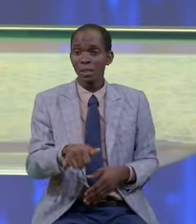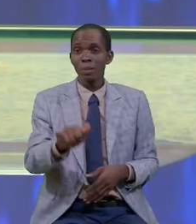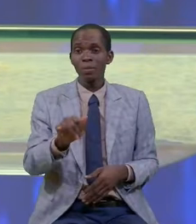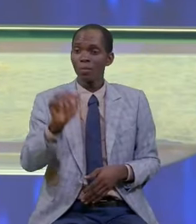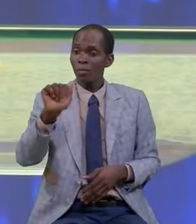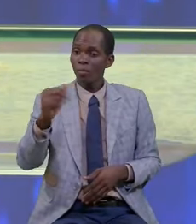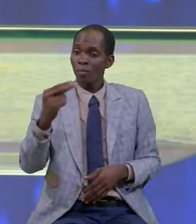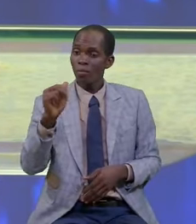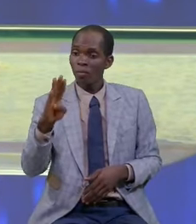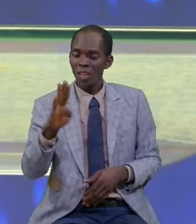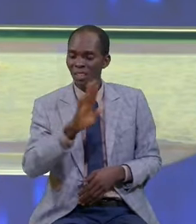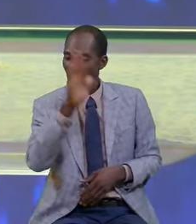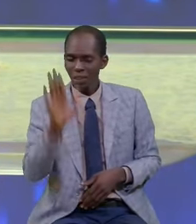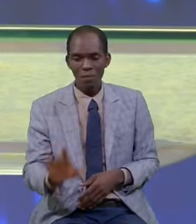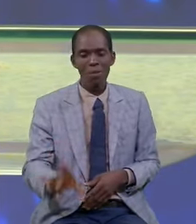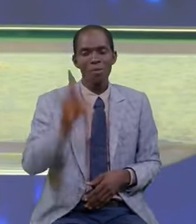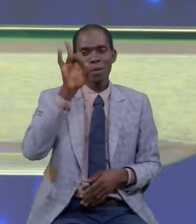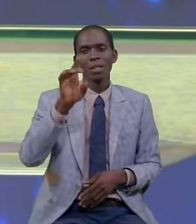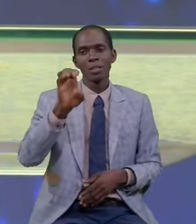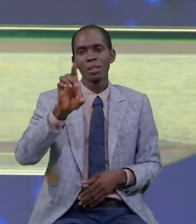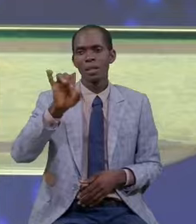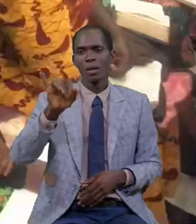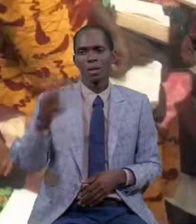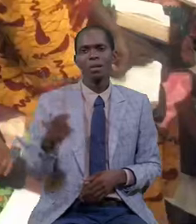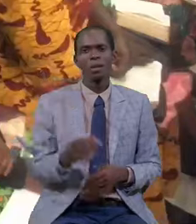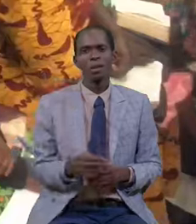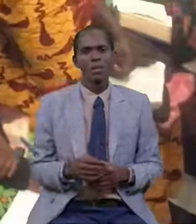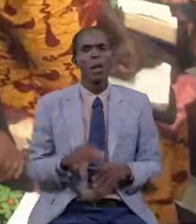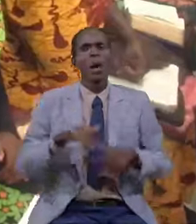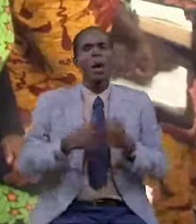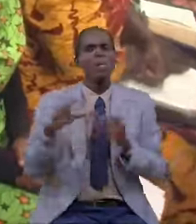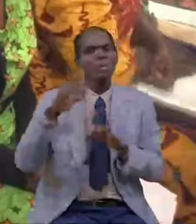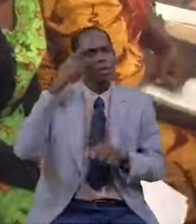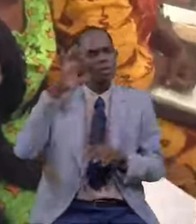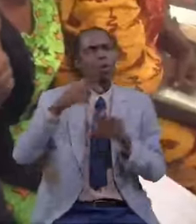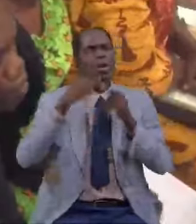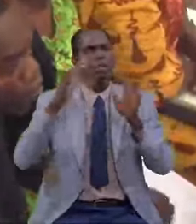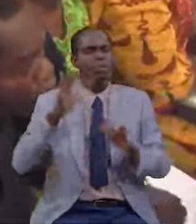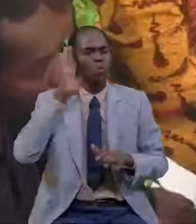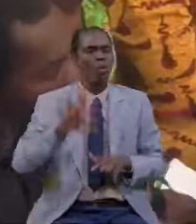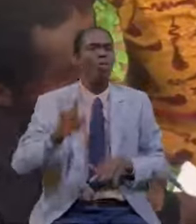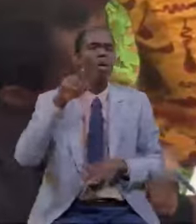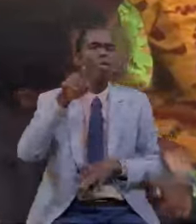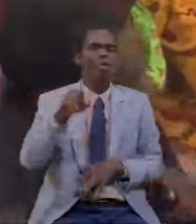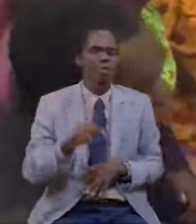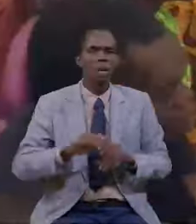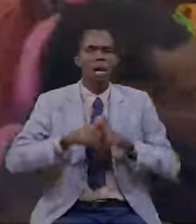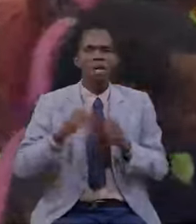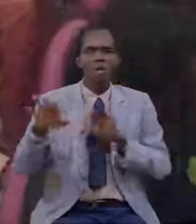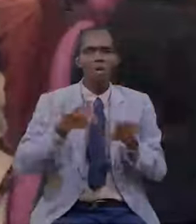Élie ne l'a jamais vu. Comment vous croyez que ces gens vont vous voir? Il dit, comment croyez-vous que ces gens vont vous